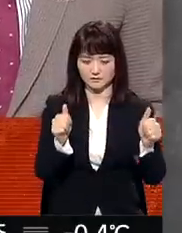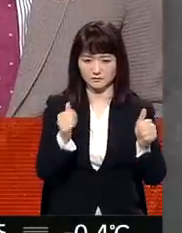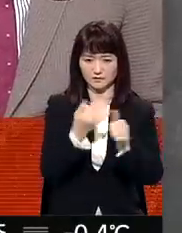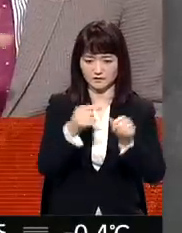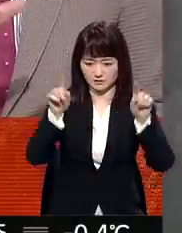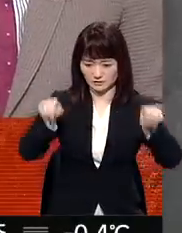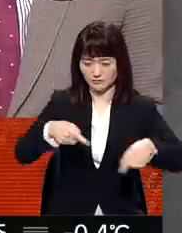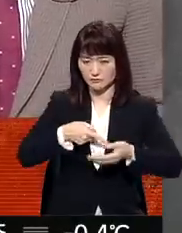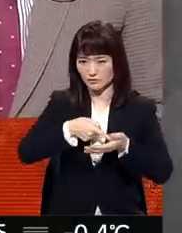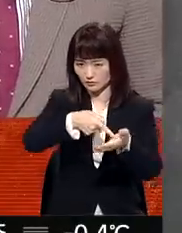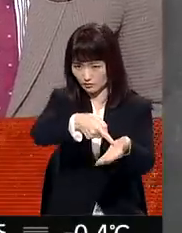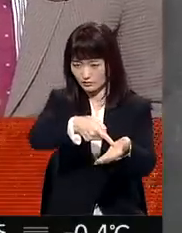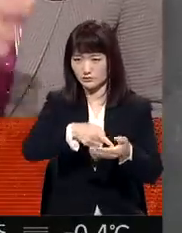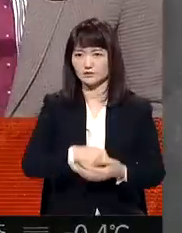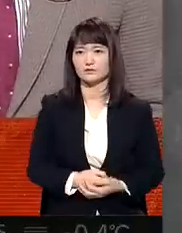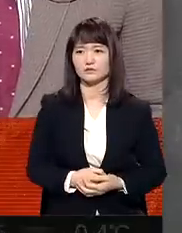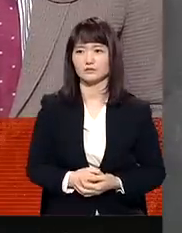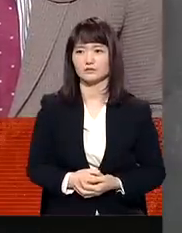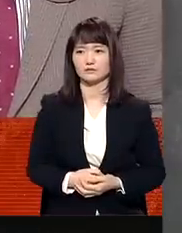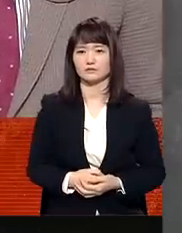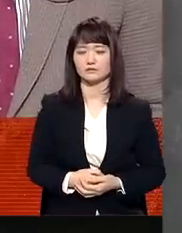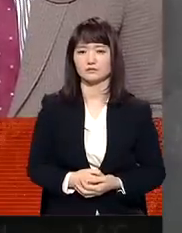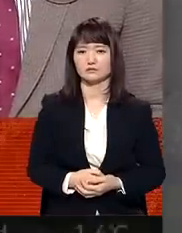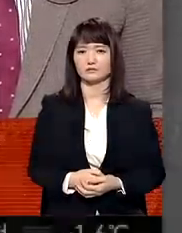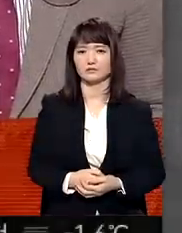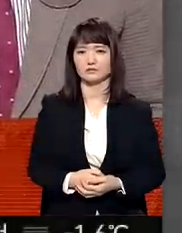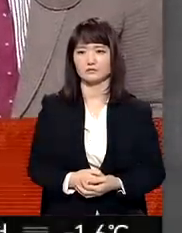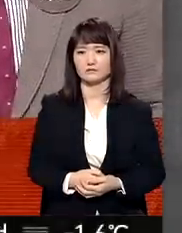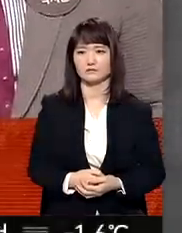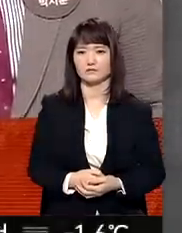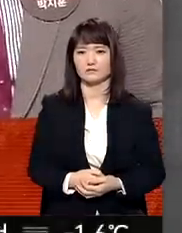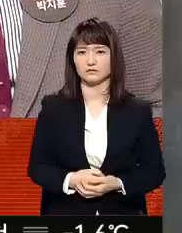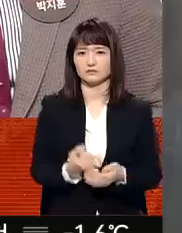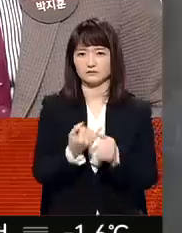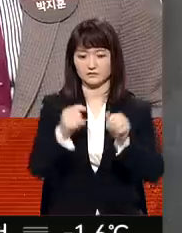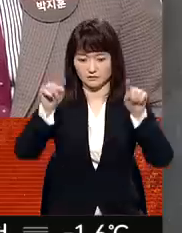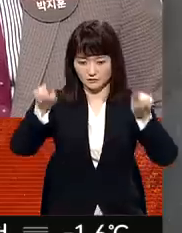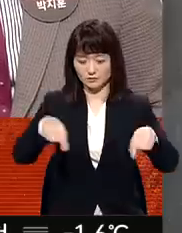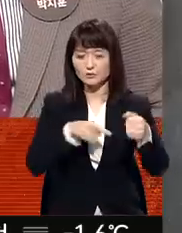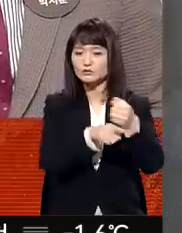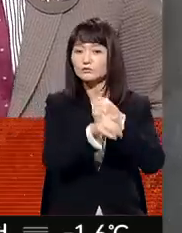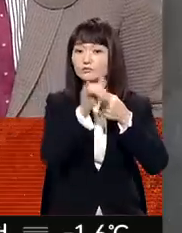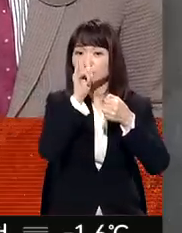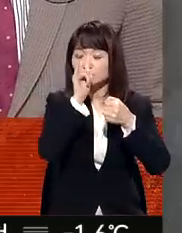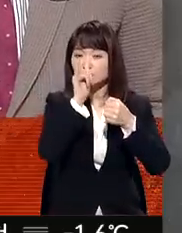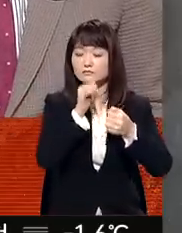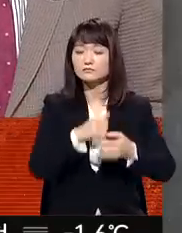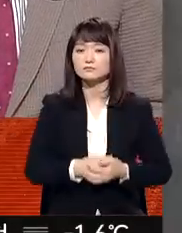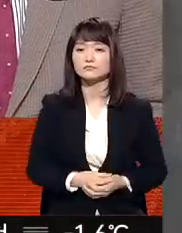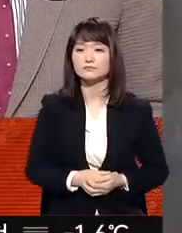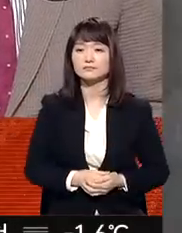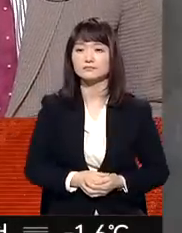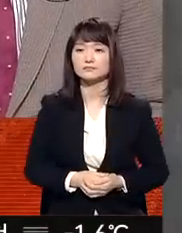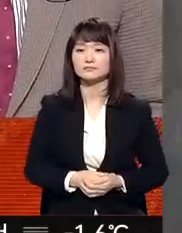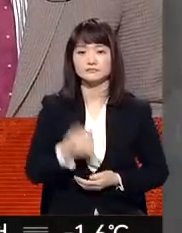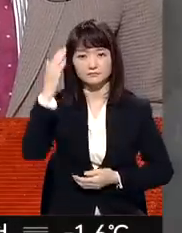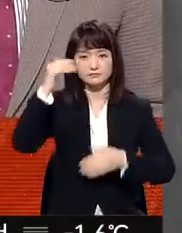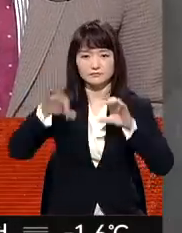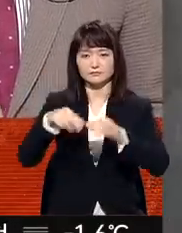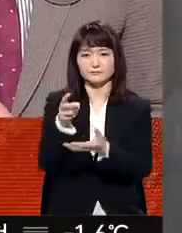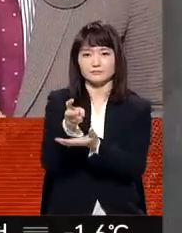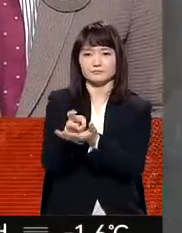됩니다 법정에서 재판상위원 청구를 해야 되는데 그러려면 이혼사유가 있어야 되거든요 근데 이제 우리